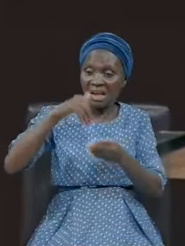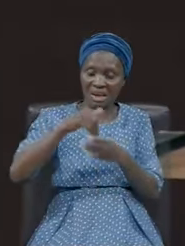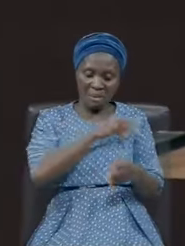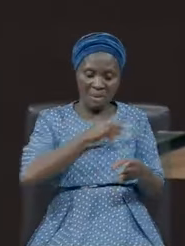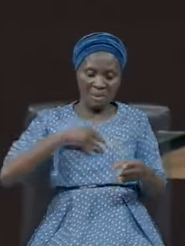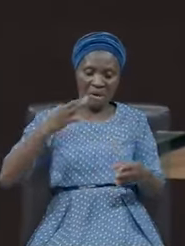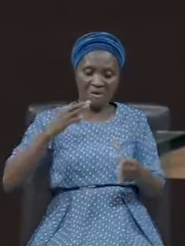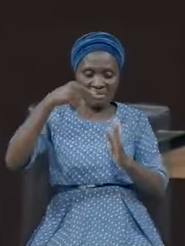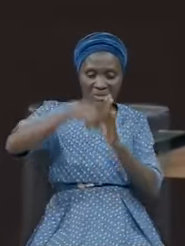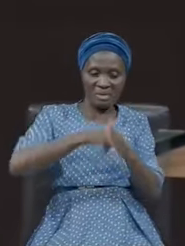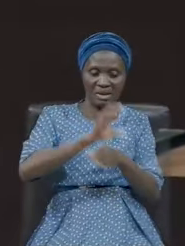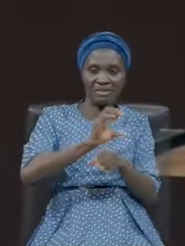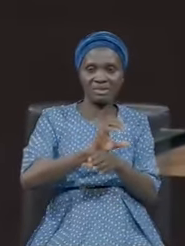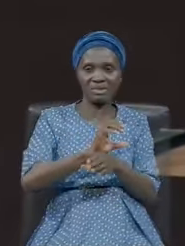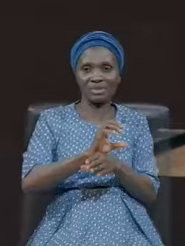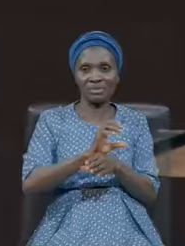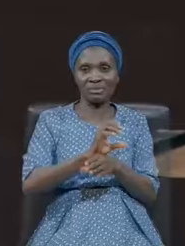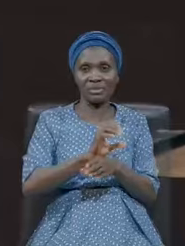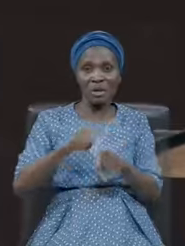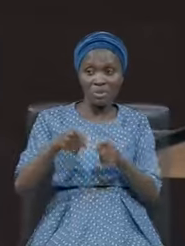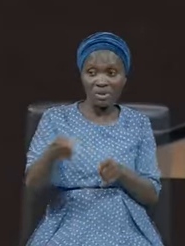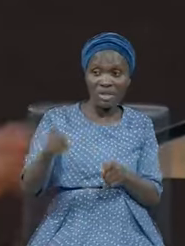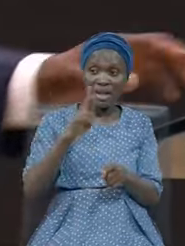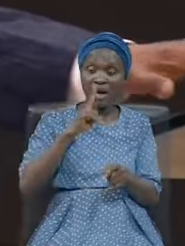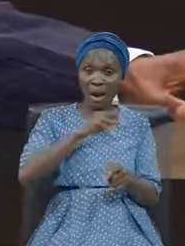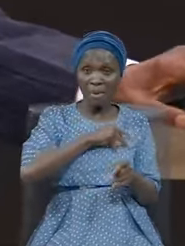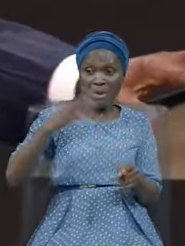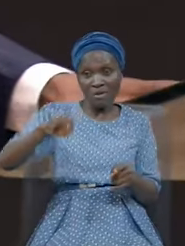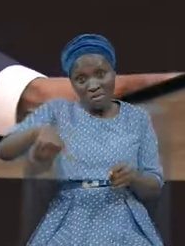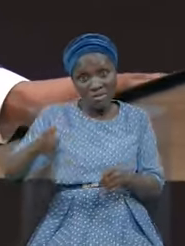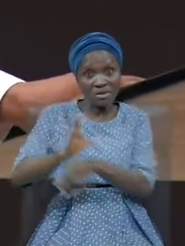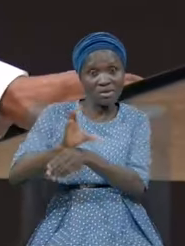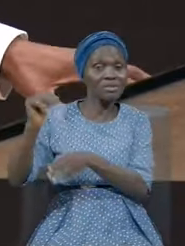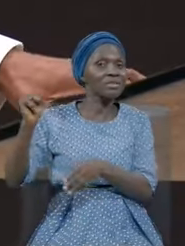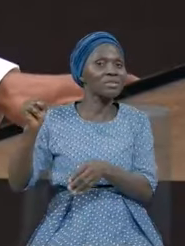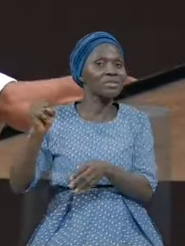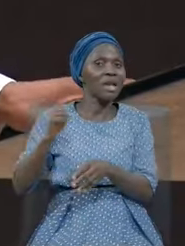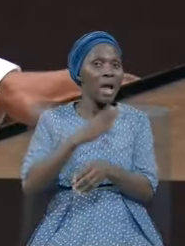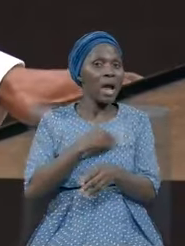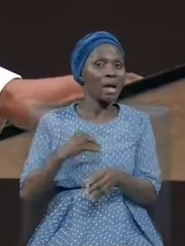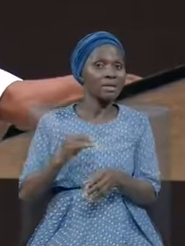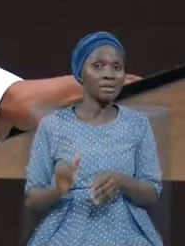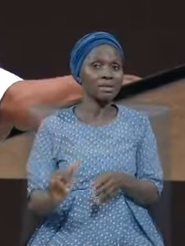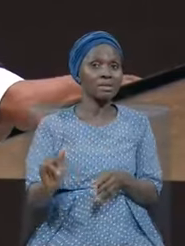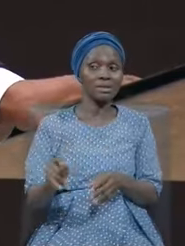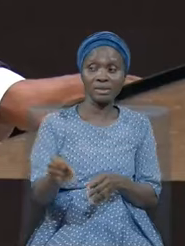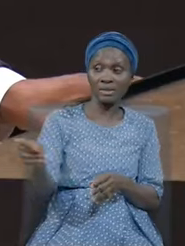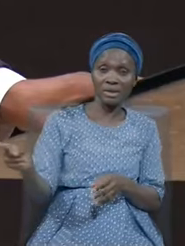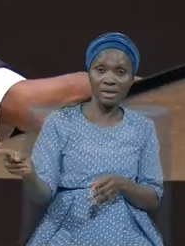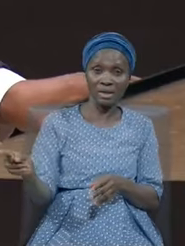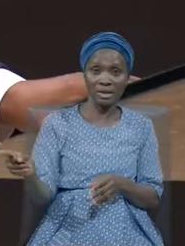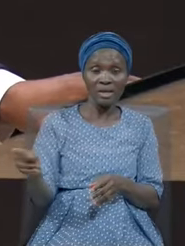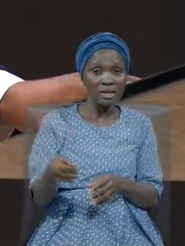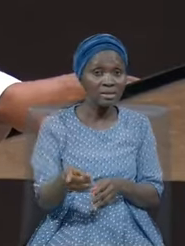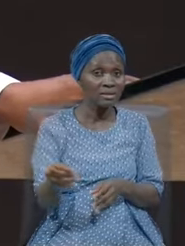membres de notre église ils sont membres des autres églises cependant il runit